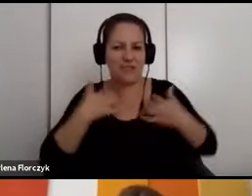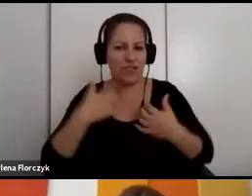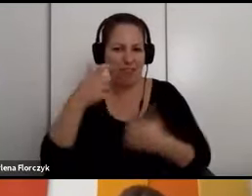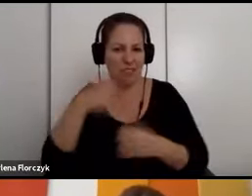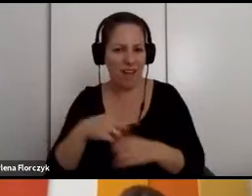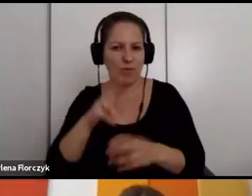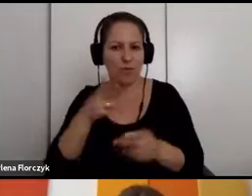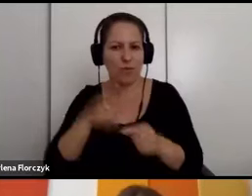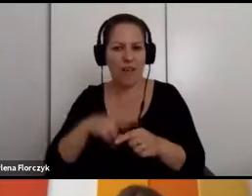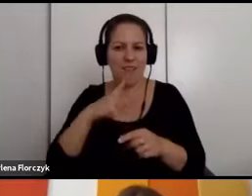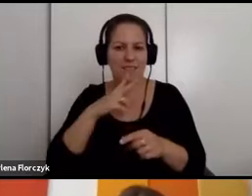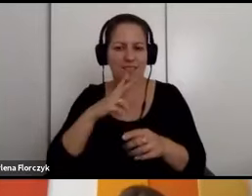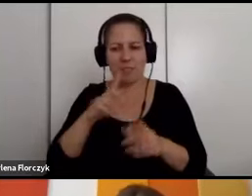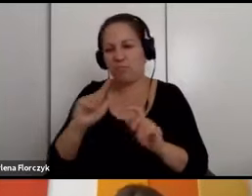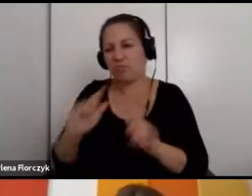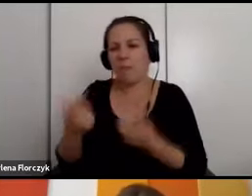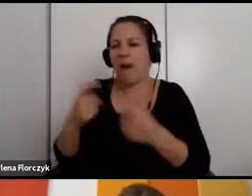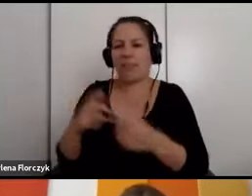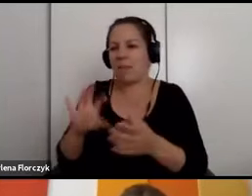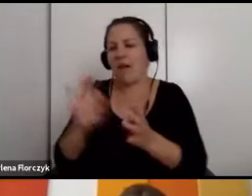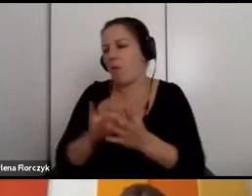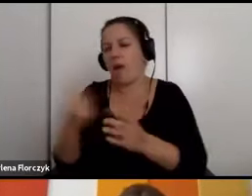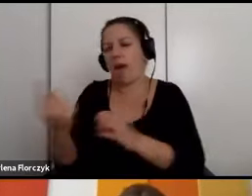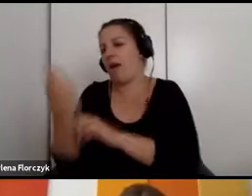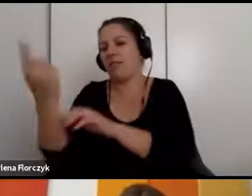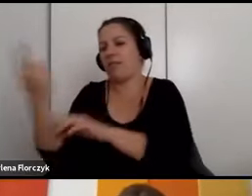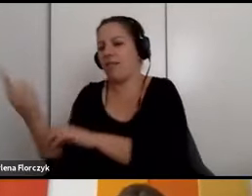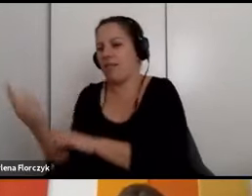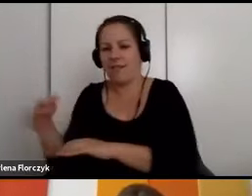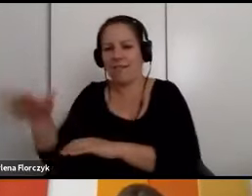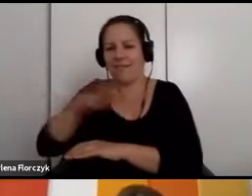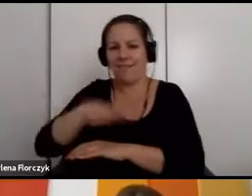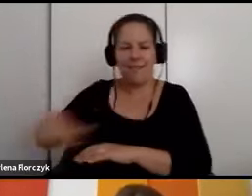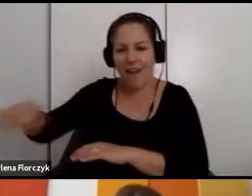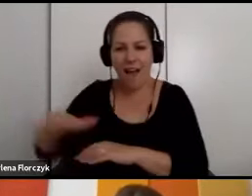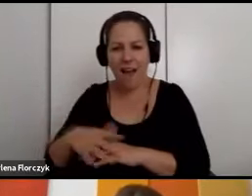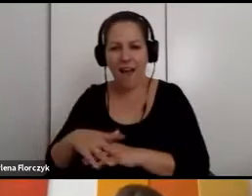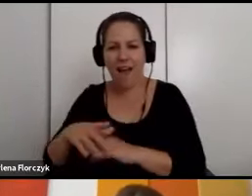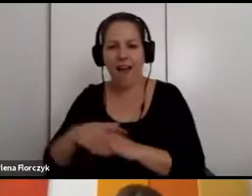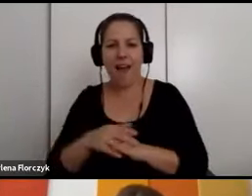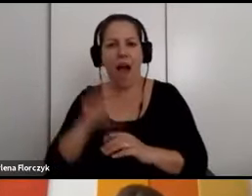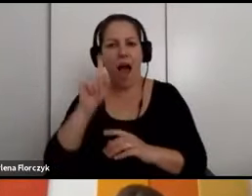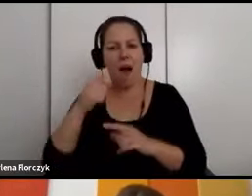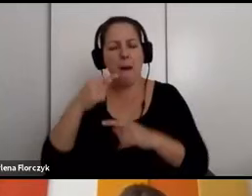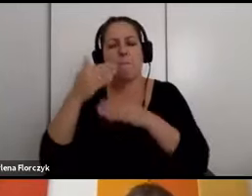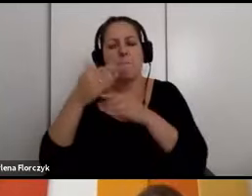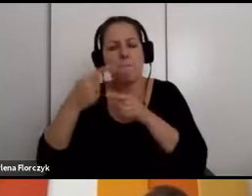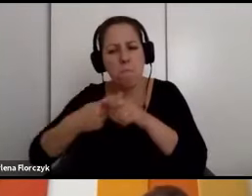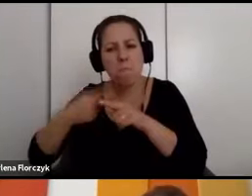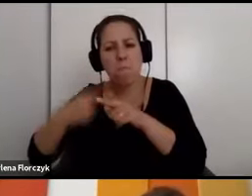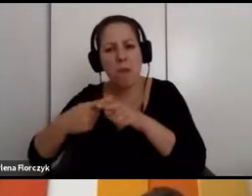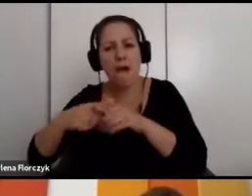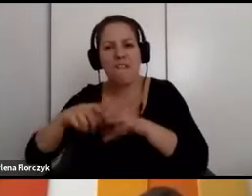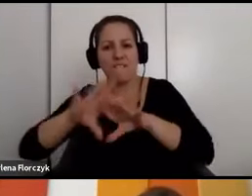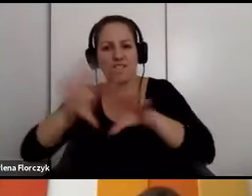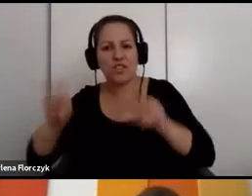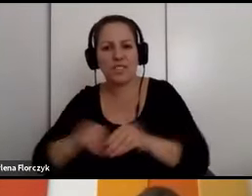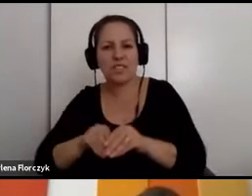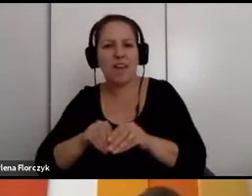się przypadkiem znalazły w ich cywilizowanych murach. Ale po jakimś czasie, kiedy wszystkie te